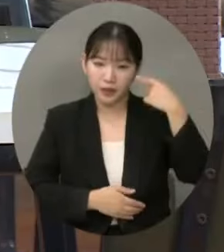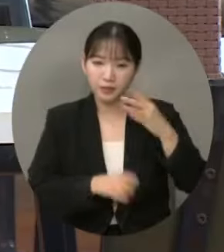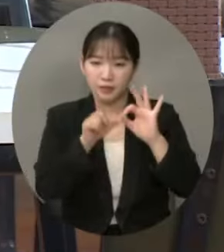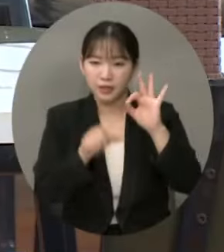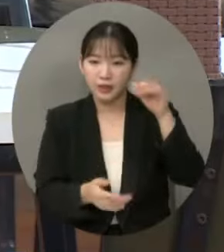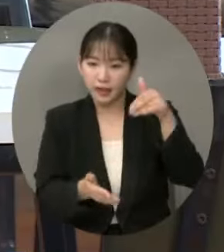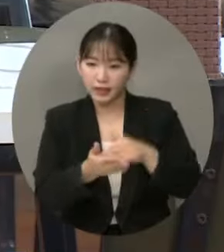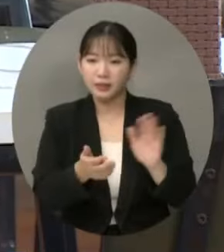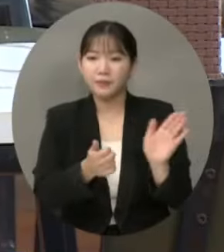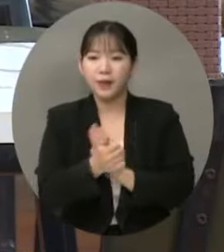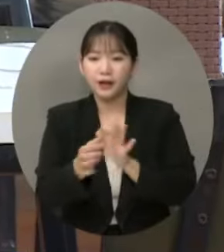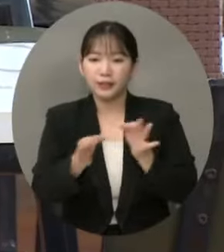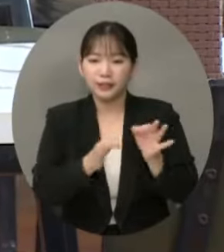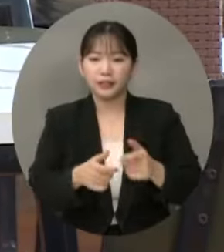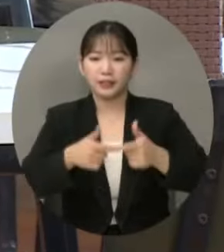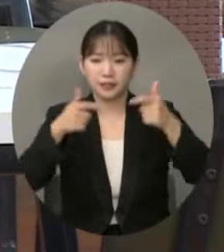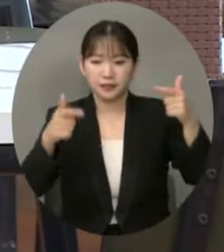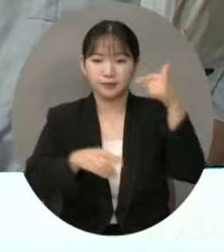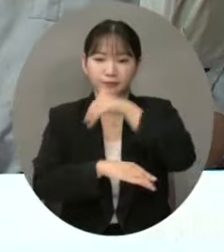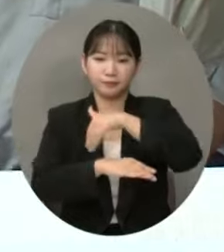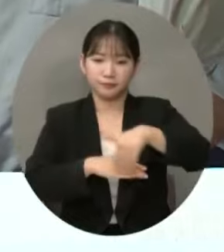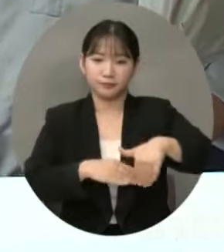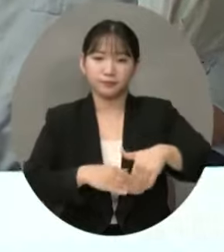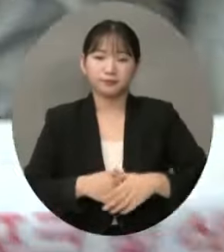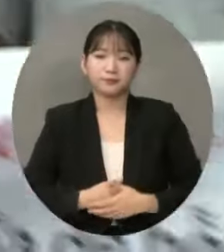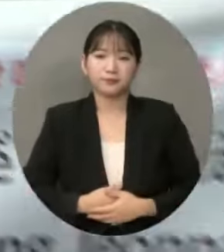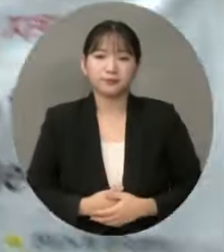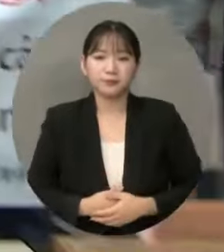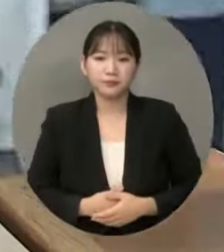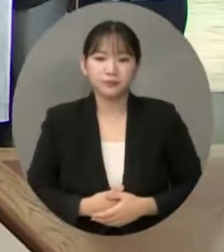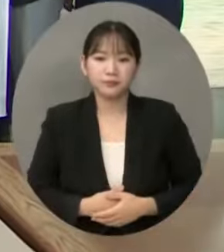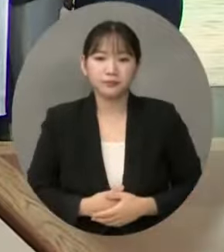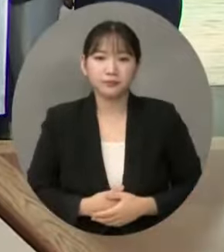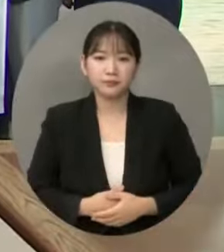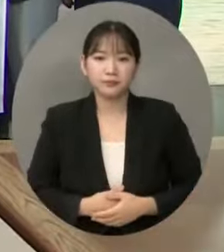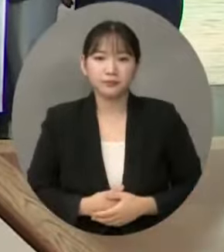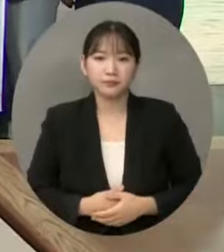달까지 이 같은 배려 식당을 확대해 나가기로 했습니다. MBC 뉴스 서일영입니다.